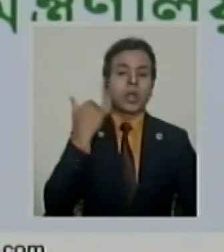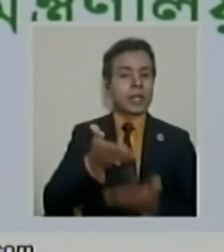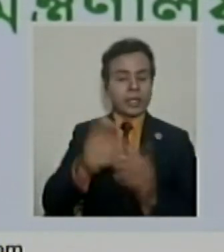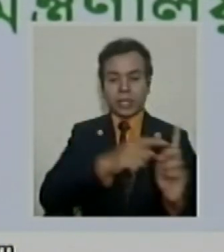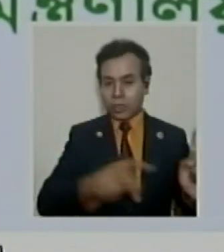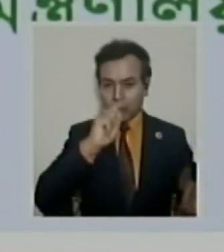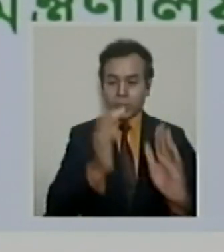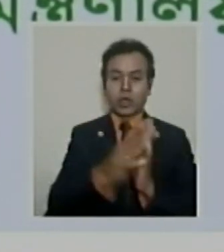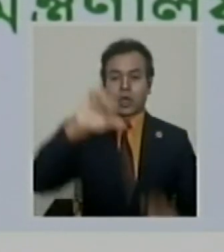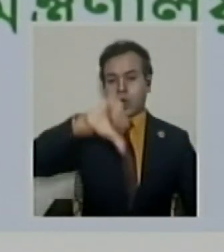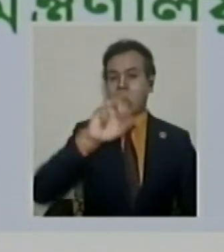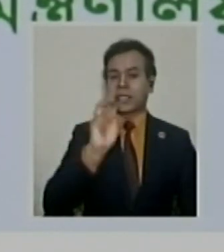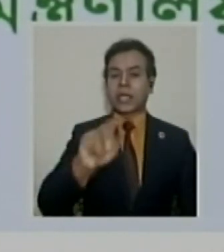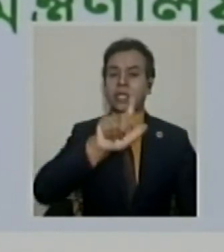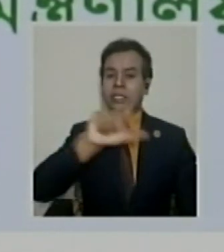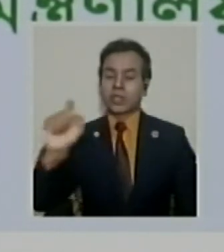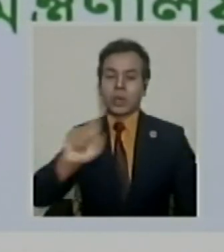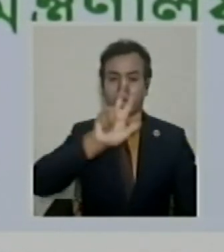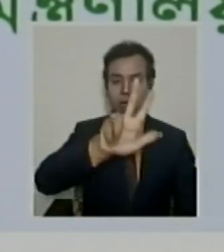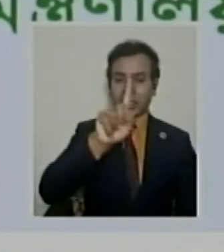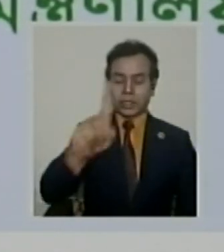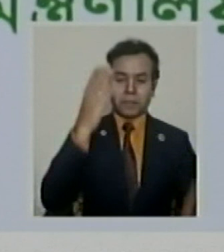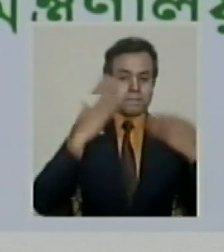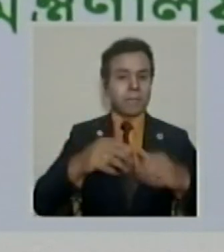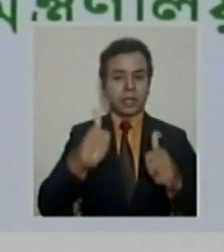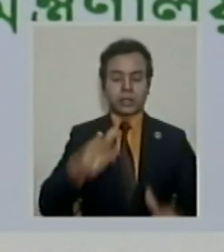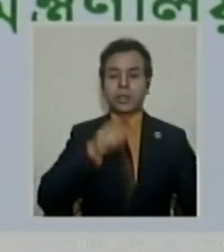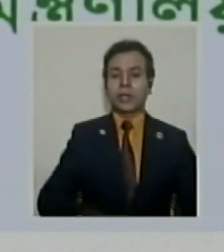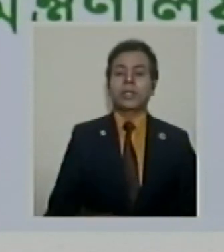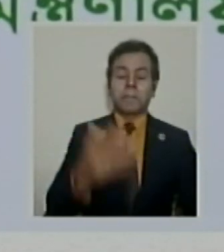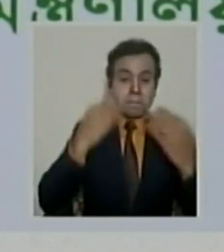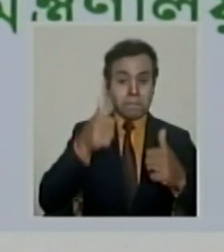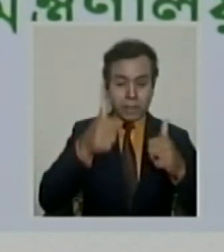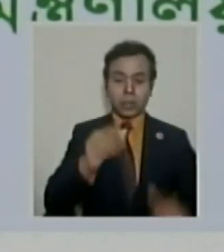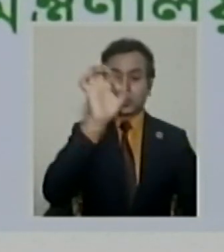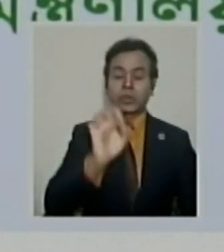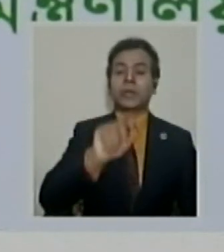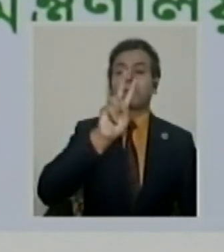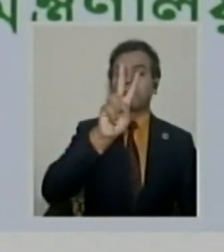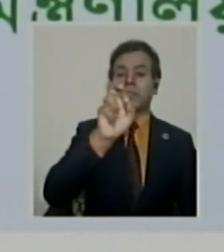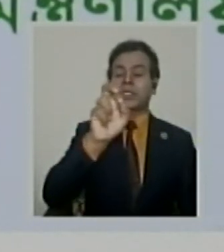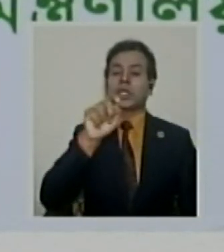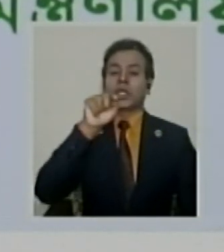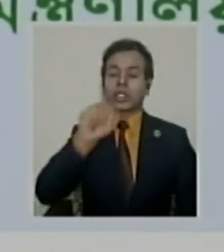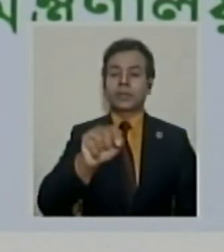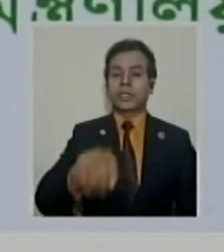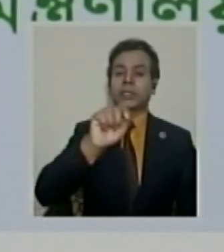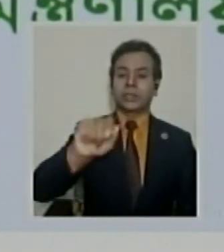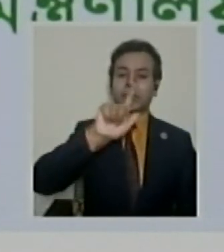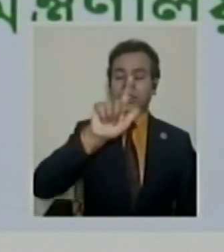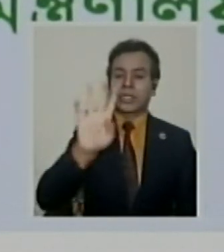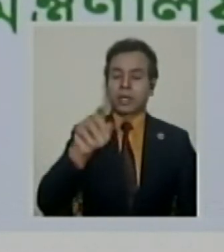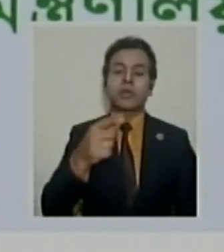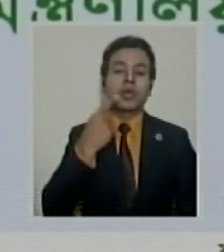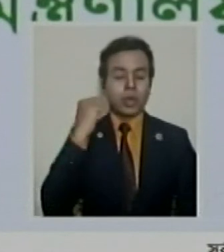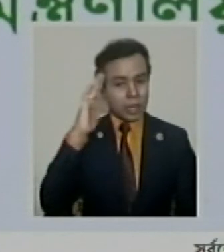গত 24 ঘন্টায় সুস্থ হয়েছে 406 জন, এ পর্যন্ত সুস্থ 9,781 জন। শনাক্ত বিবেচনায় সুস্থতার হার